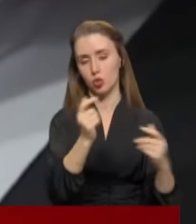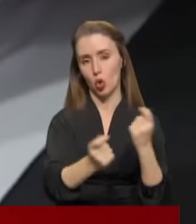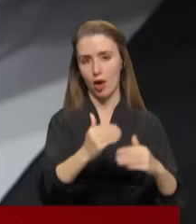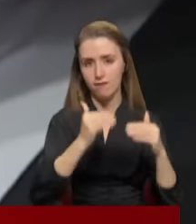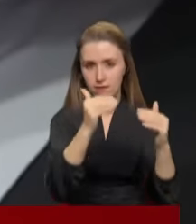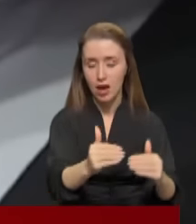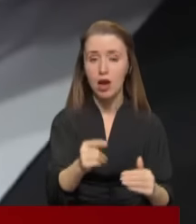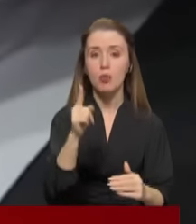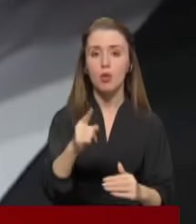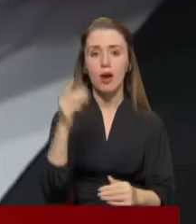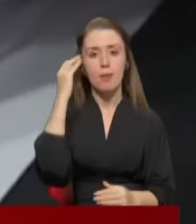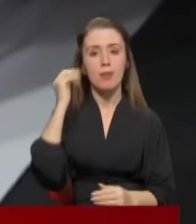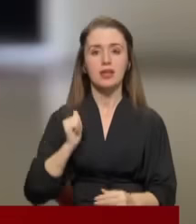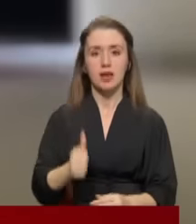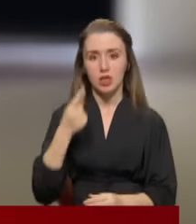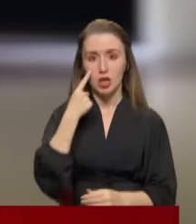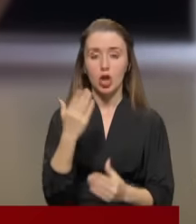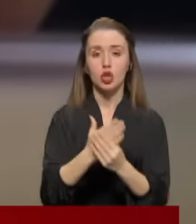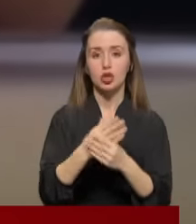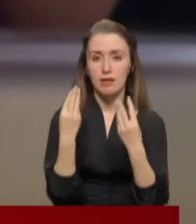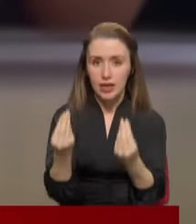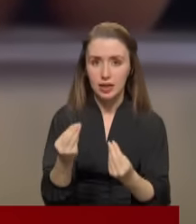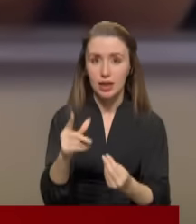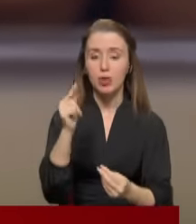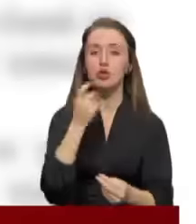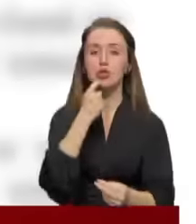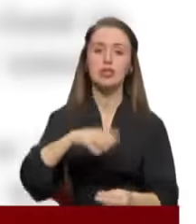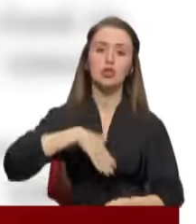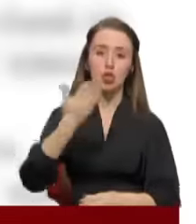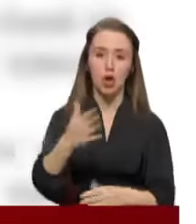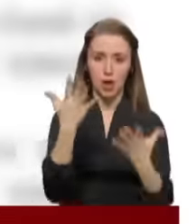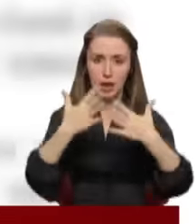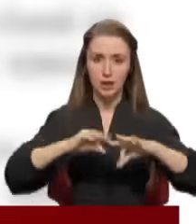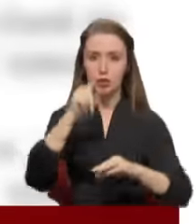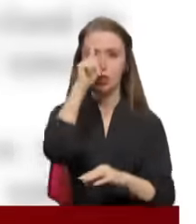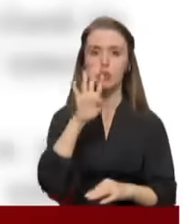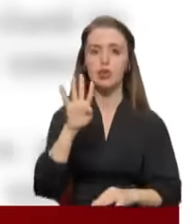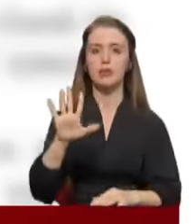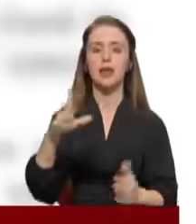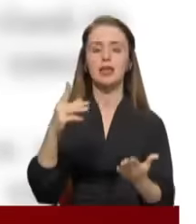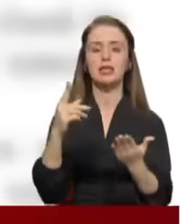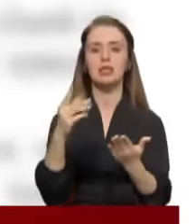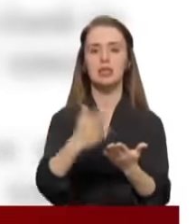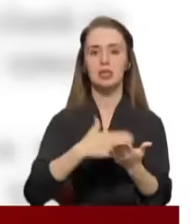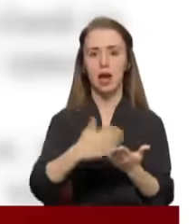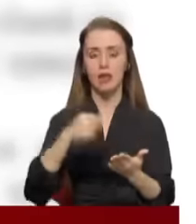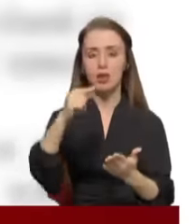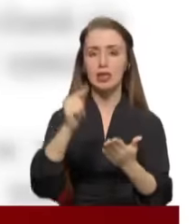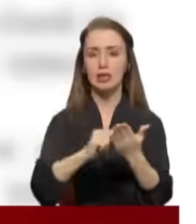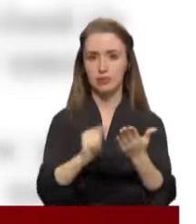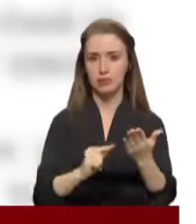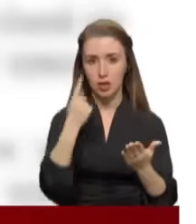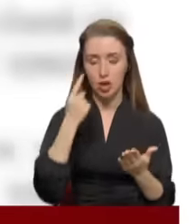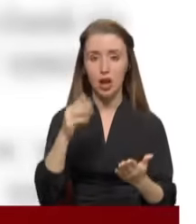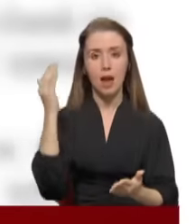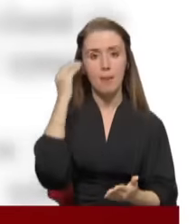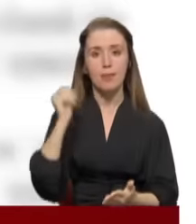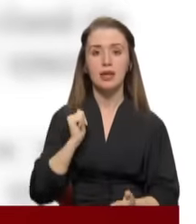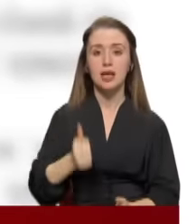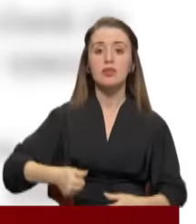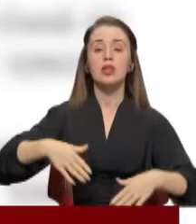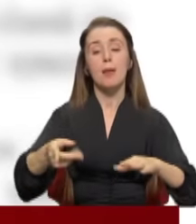Dosya Başsavcı Vekili Ahmet Altun'a verildi. Ama 1,5 yıl sonra hazırlanan 145 sayfalık iddianamenin altına Başsavcı Vekili